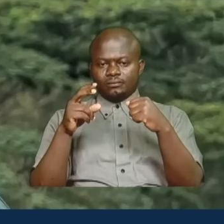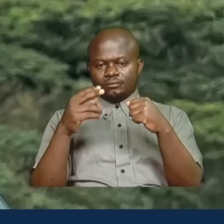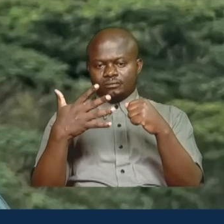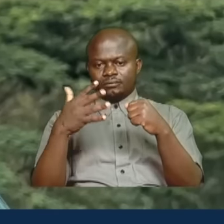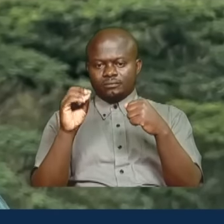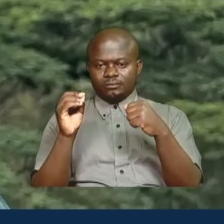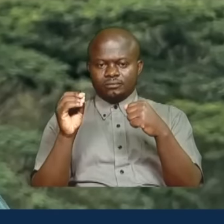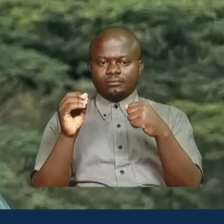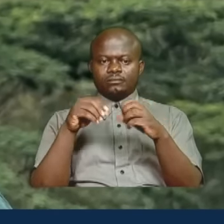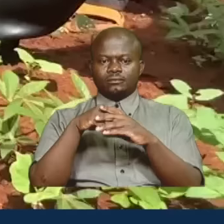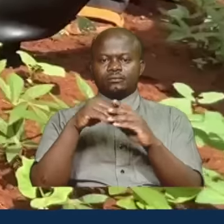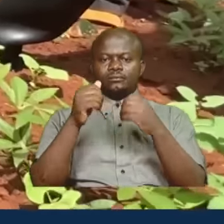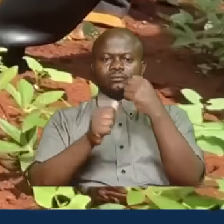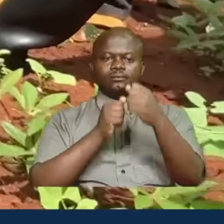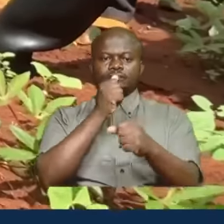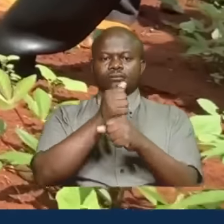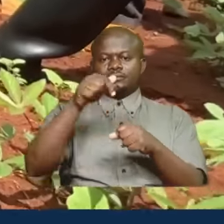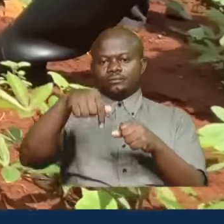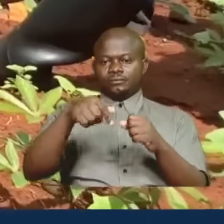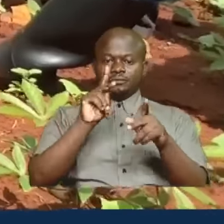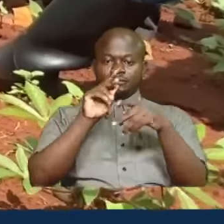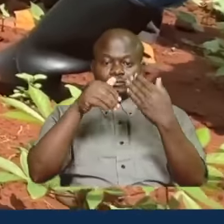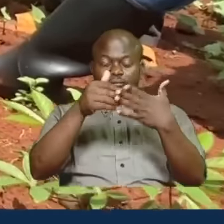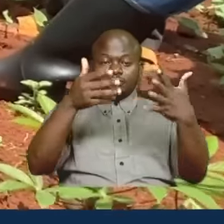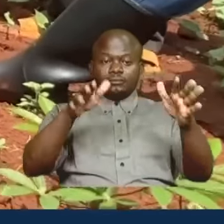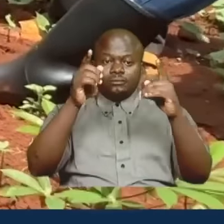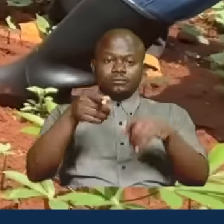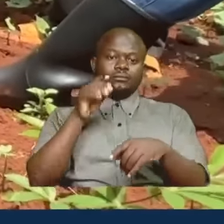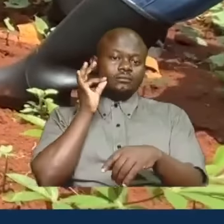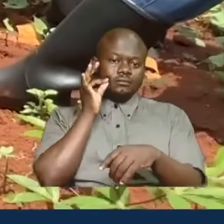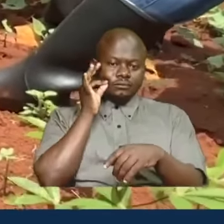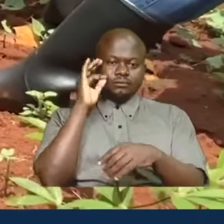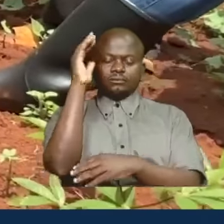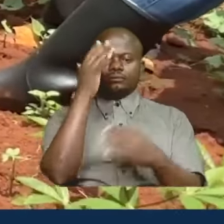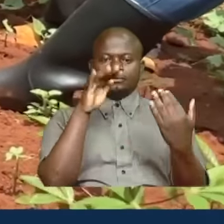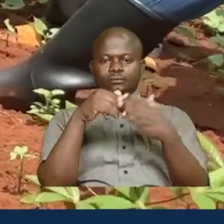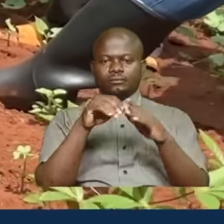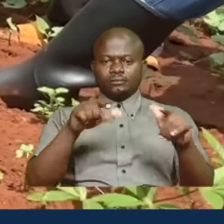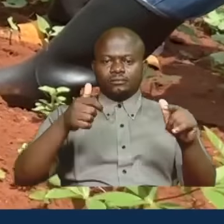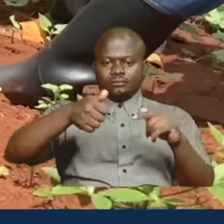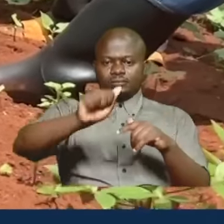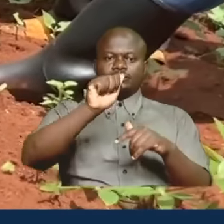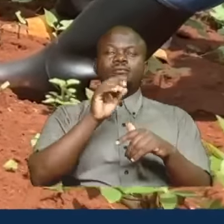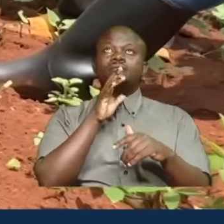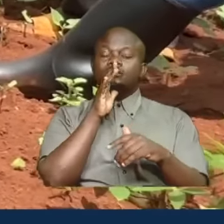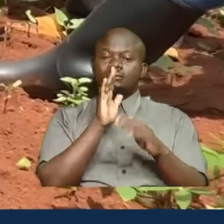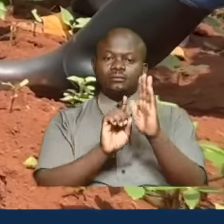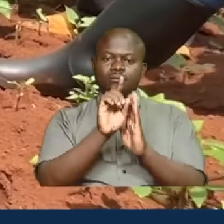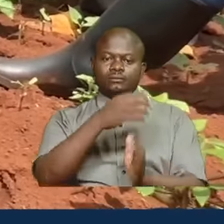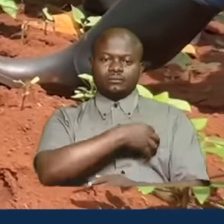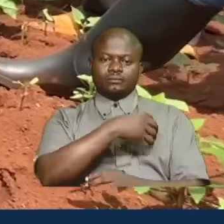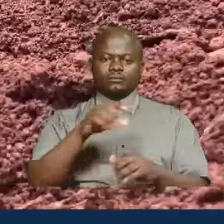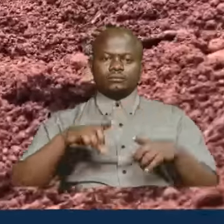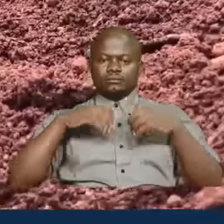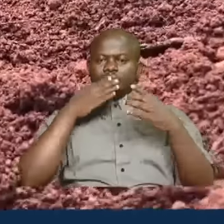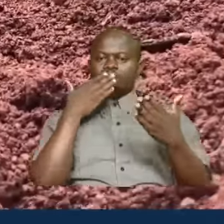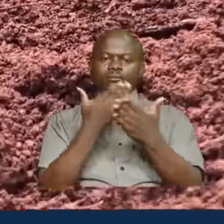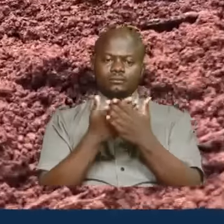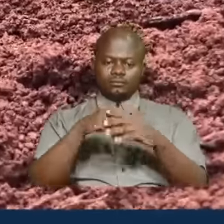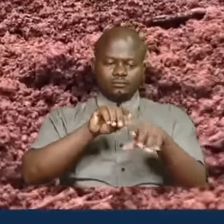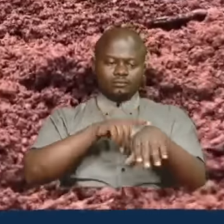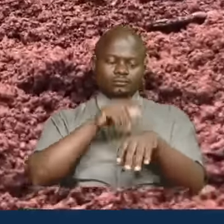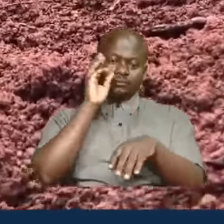750 muri iyi myaka. Abamaze kugeza izi mbuto z'ibiti mu mirima yabo bavuga ko biteze iterambere ry'ubukungu ndetse n'imibereho myiza mu gihe